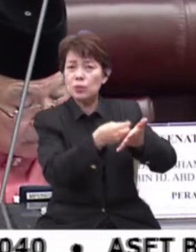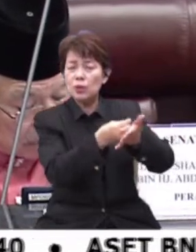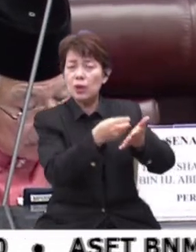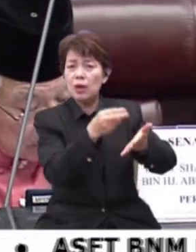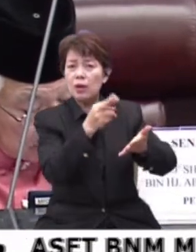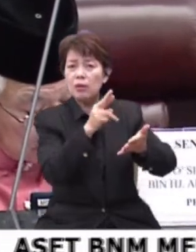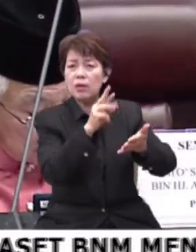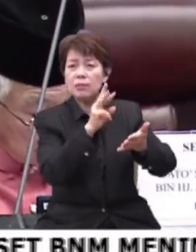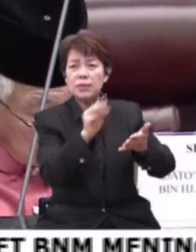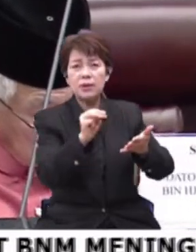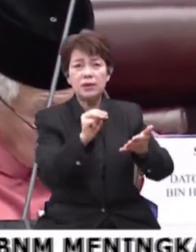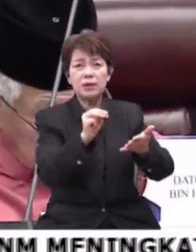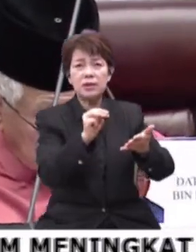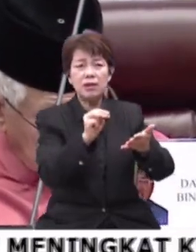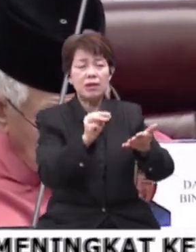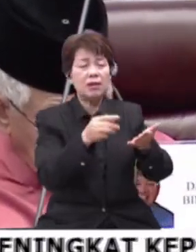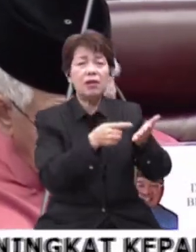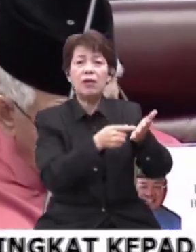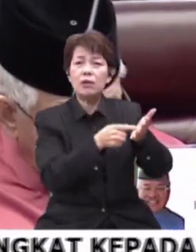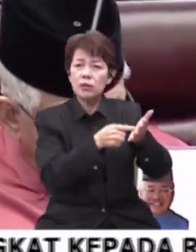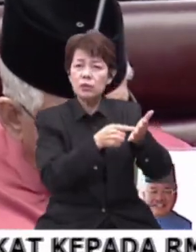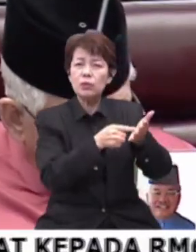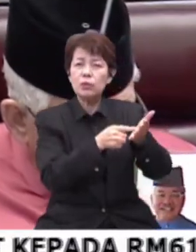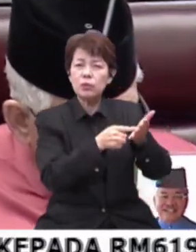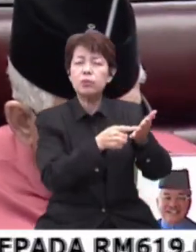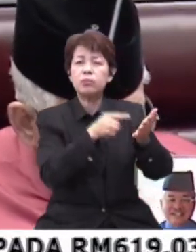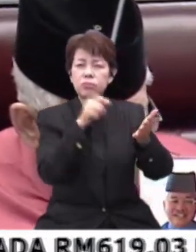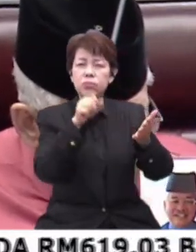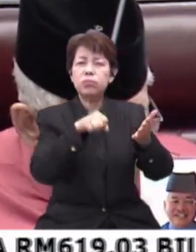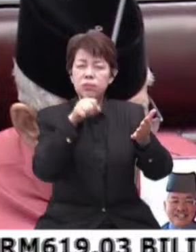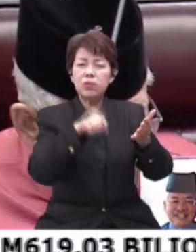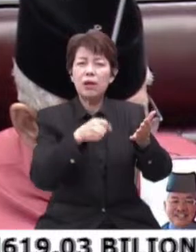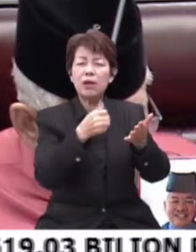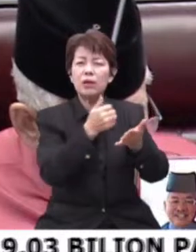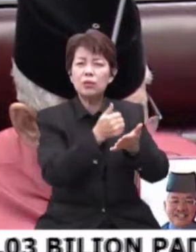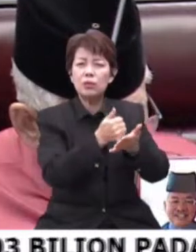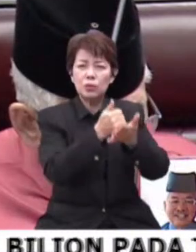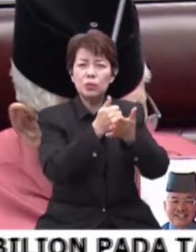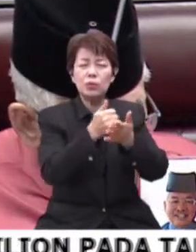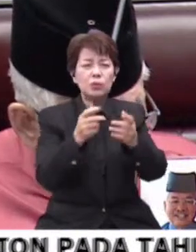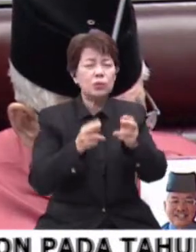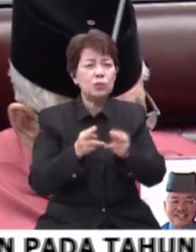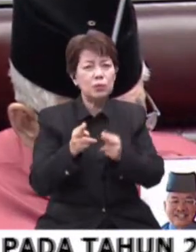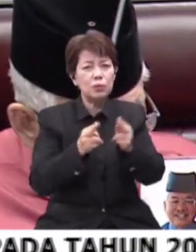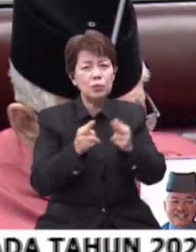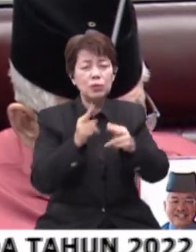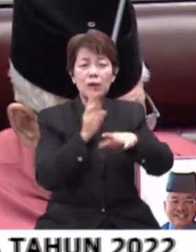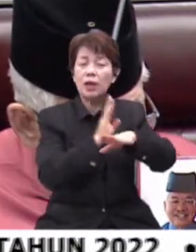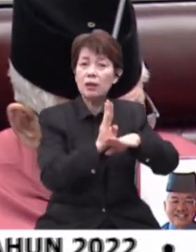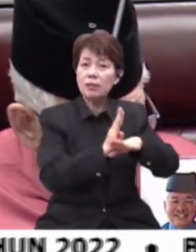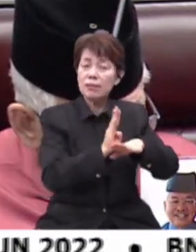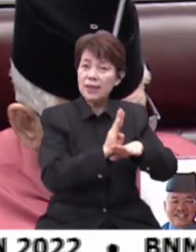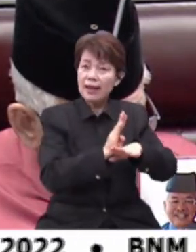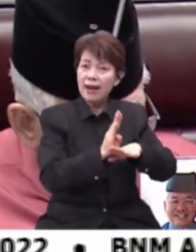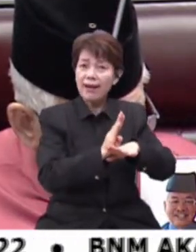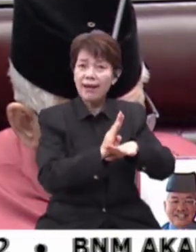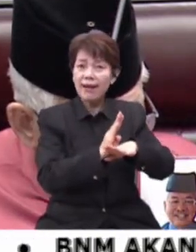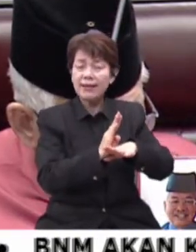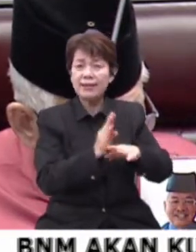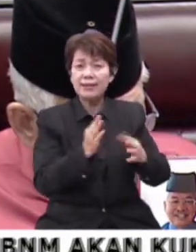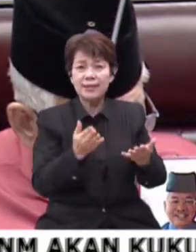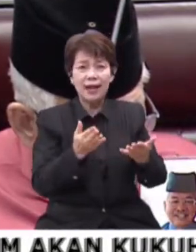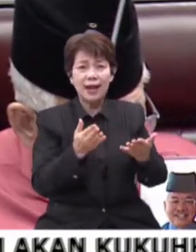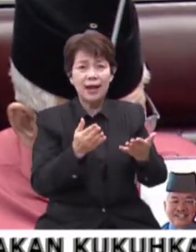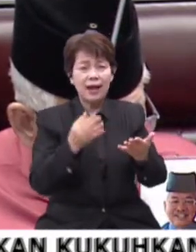salah satu faktor yang boleh menentukan perniagaan dan dalam perjanjian ini